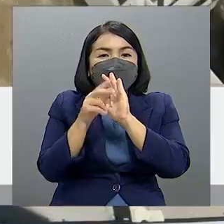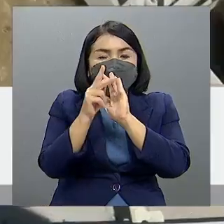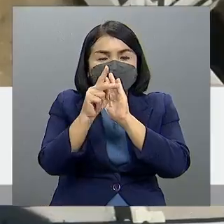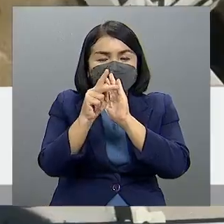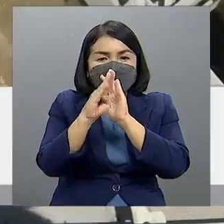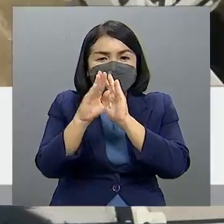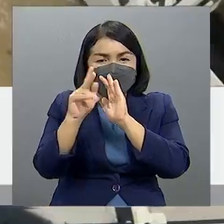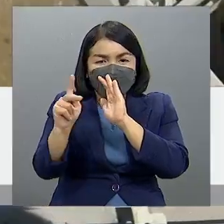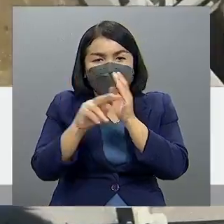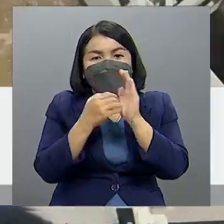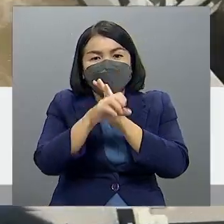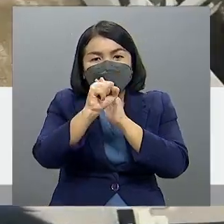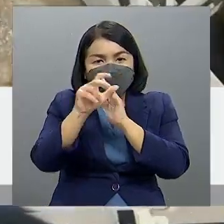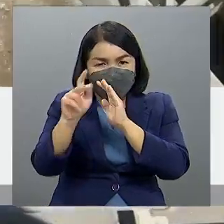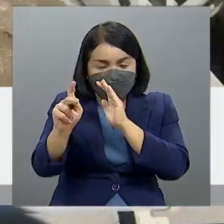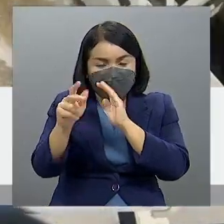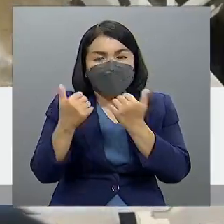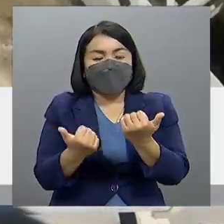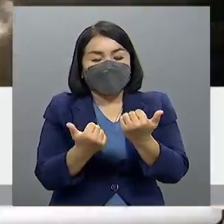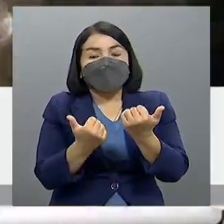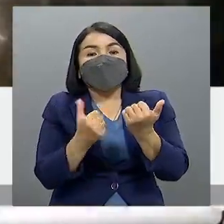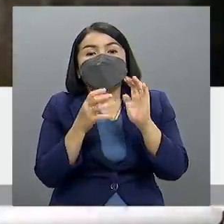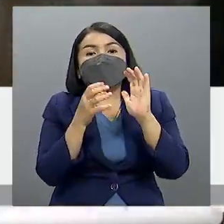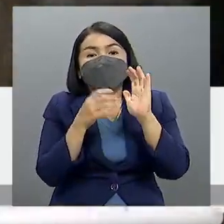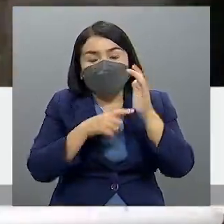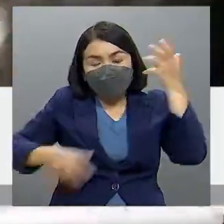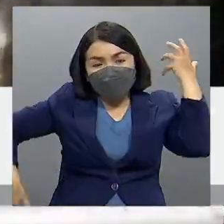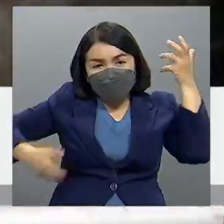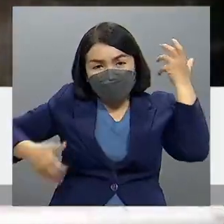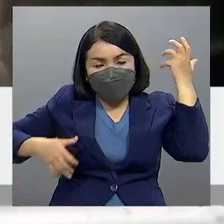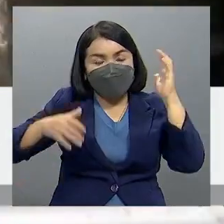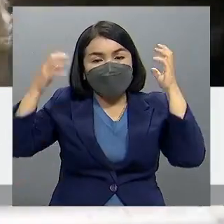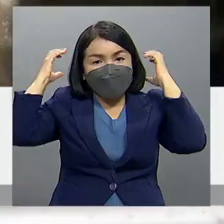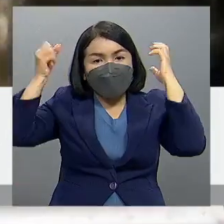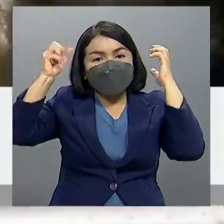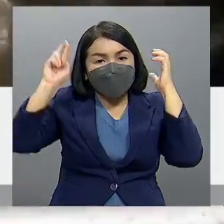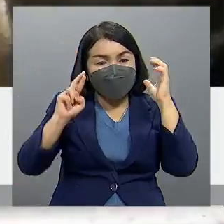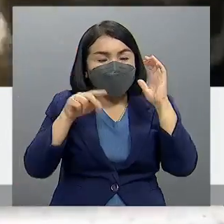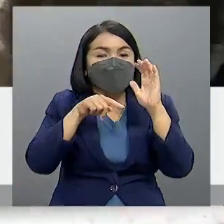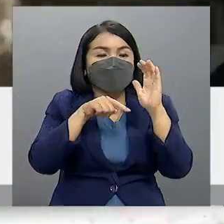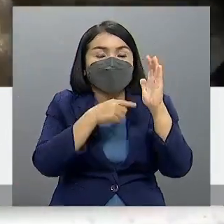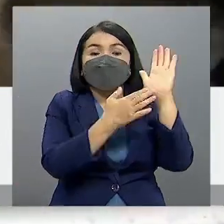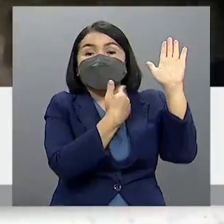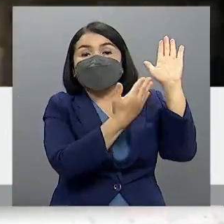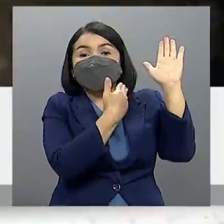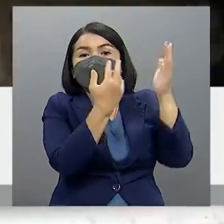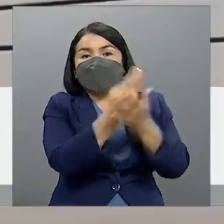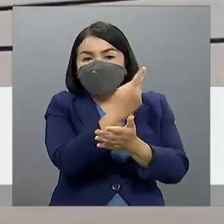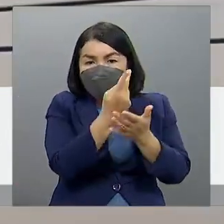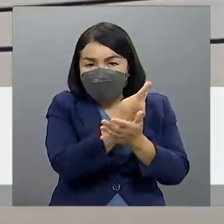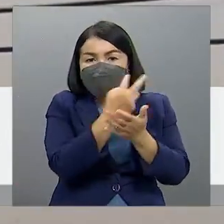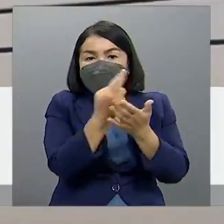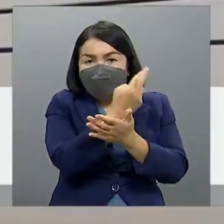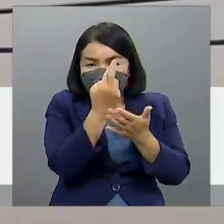ครภาคกลางที่จังหวัดลพบุรีและสระบุรีภาคตะวันตกในจังหวัดกาญจนบุรีราชบุรีและประจ